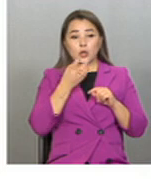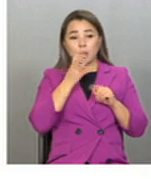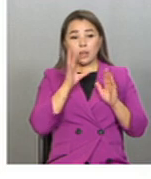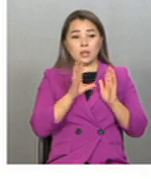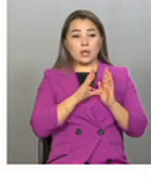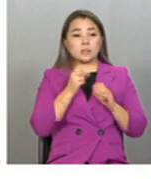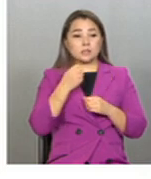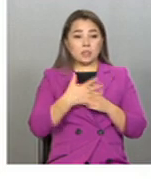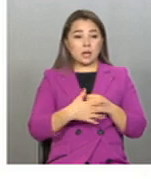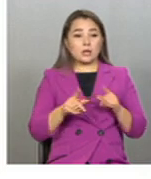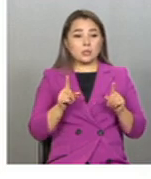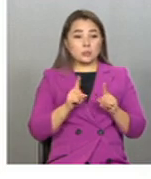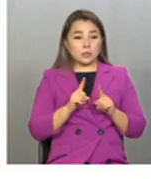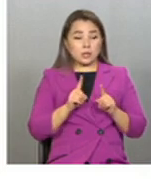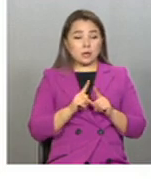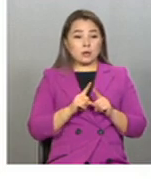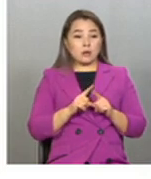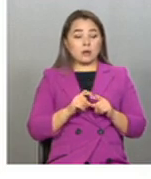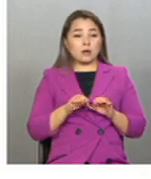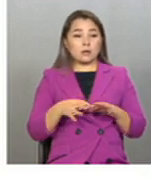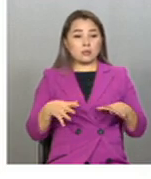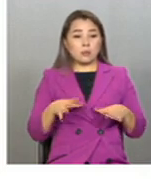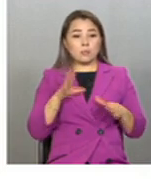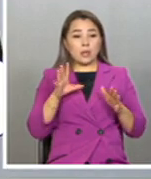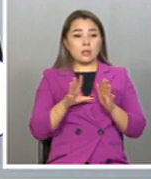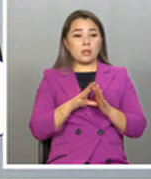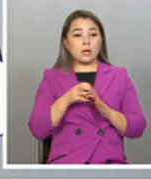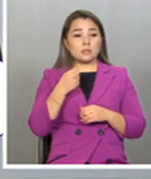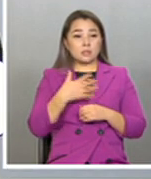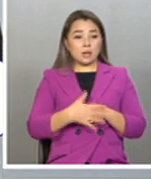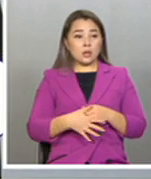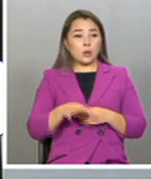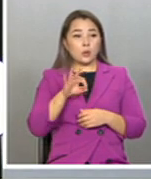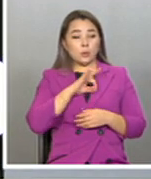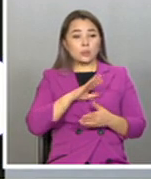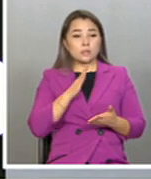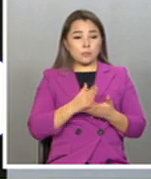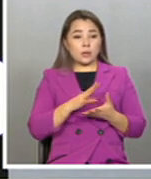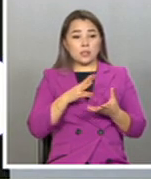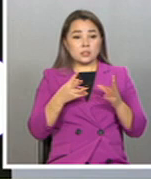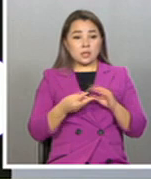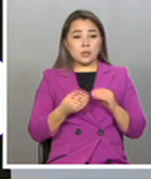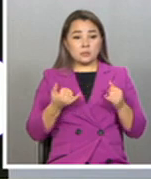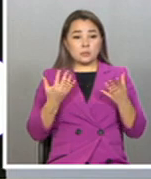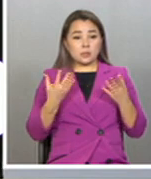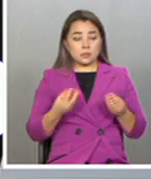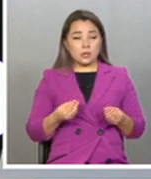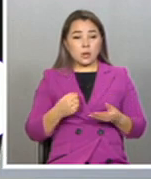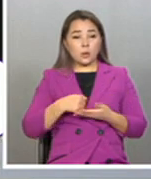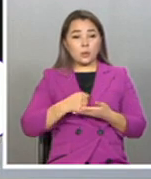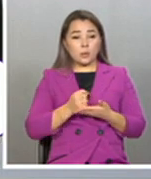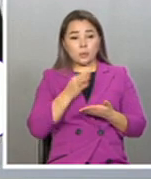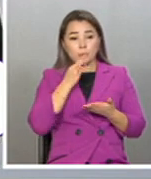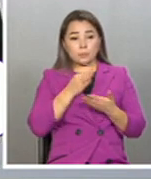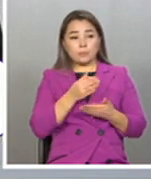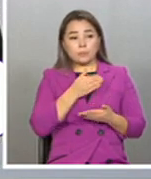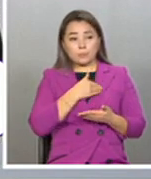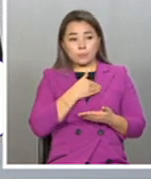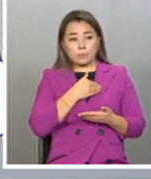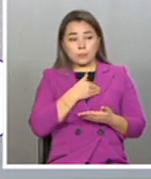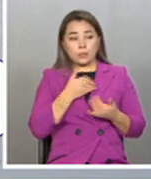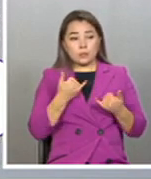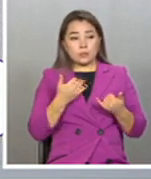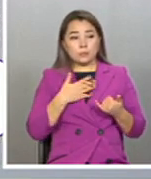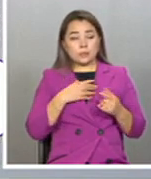станцияларында, сонымен бірге атом электр станцияларында қолданыста. Оқушылар, жалпы бүгінгі сабағымызды қорыта кететін болсақ, яғни бүгін біз